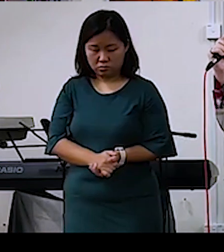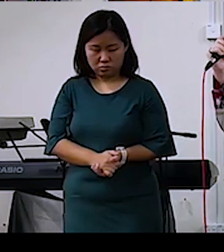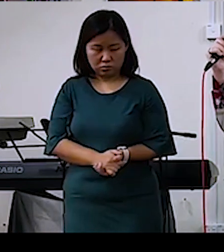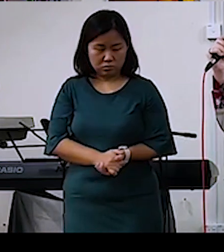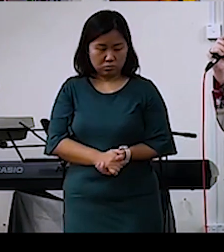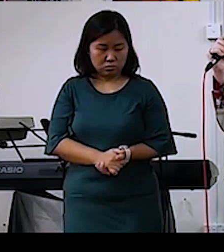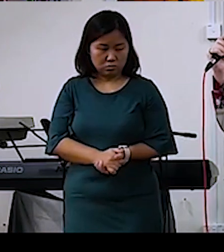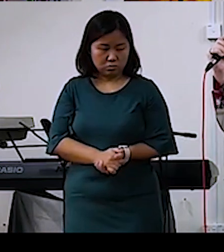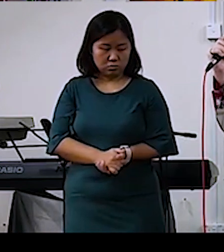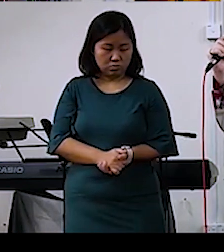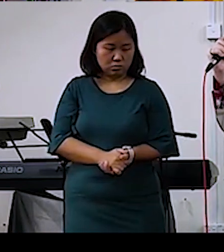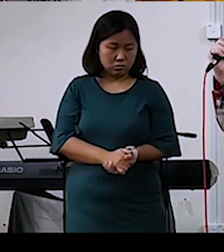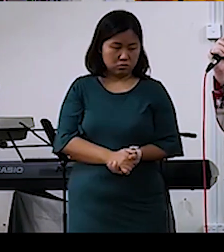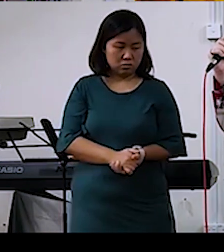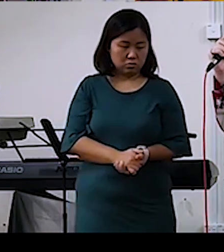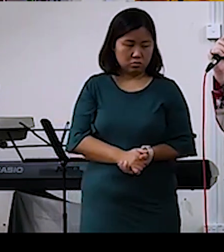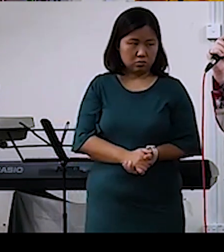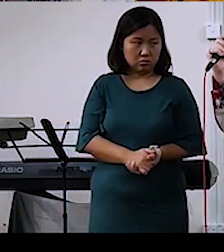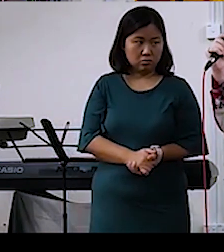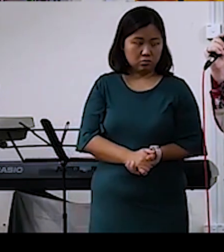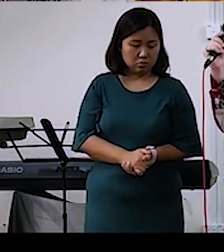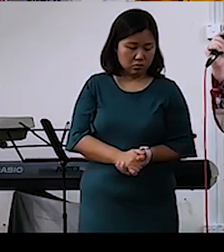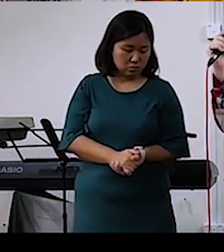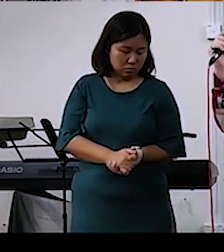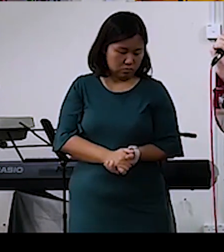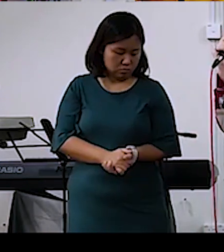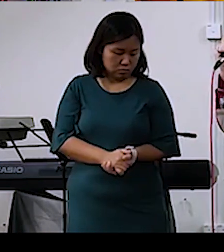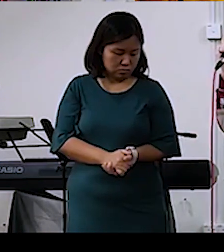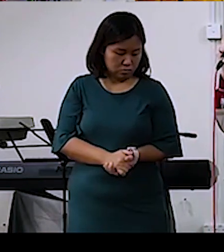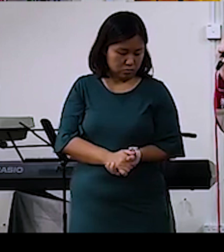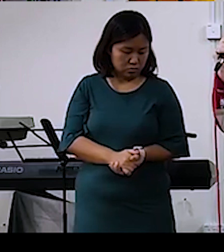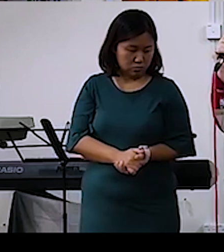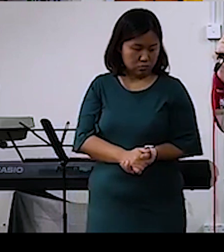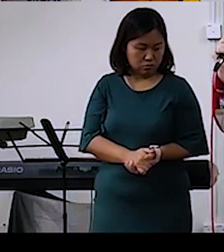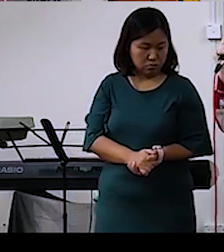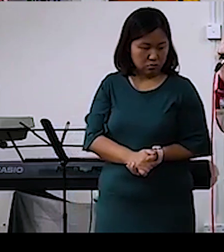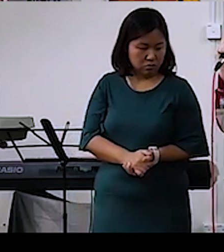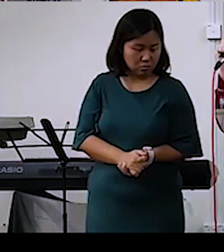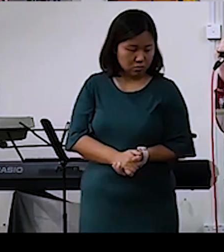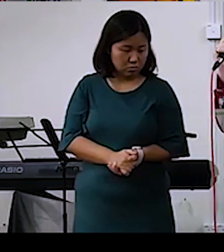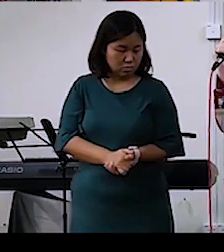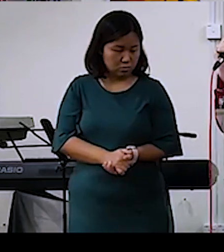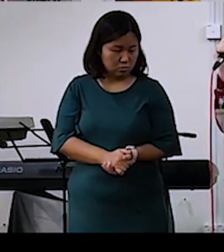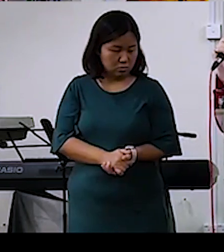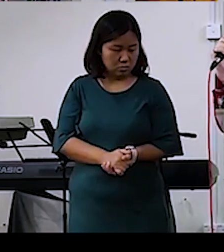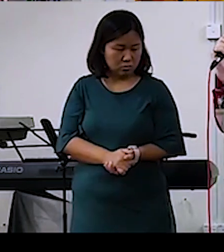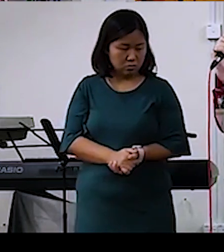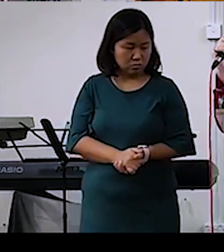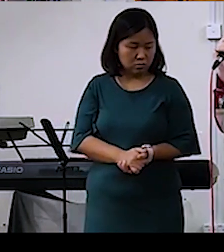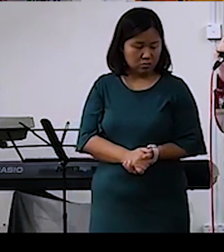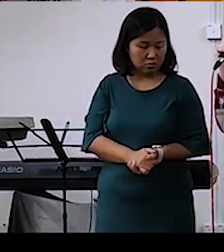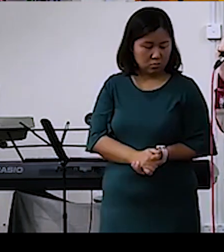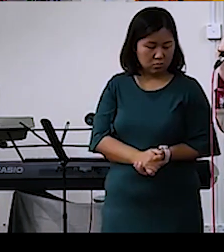了他。那么呢当他一到知道说有这一个人介绍给他之后呢，他第一个想到这是一个事工，这是一个很好